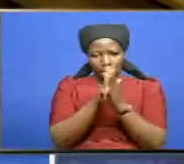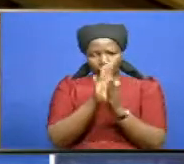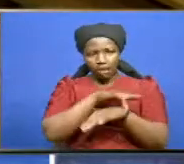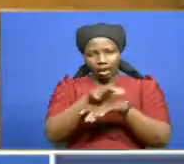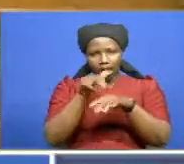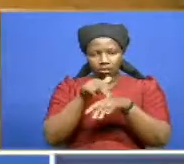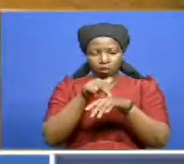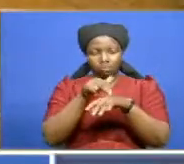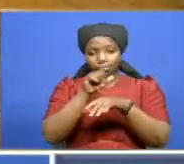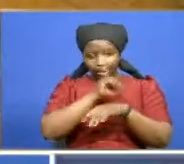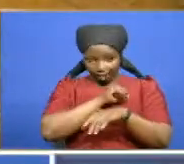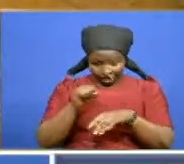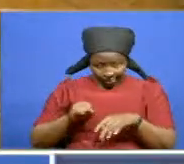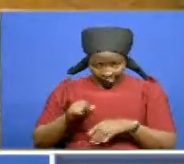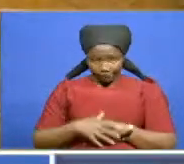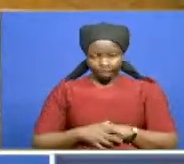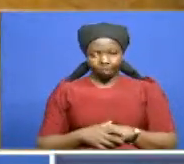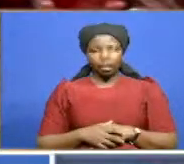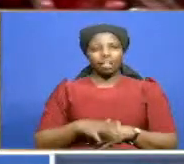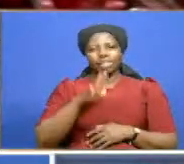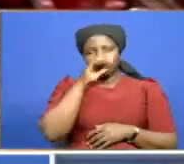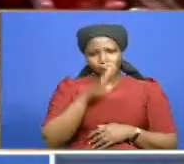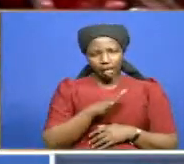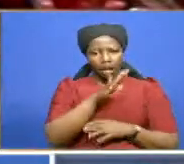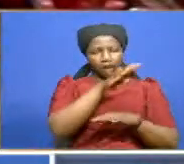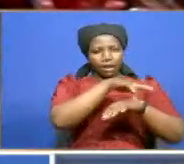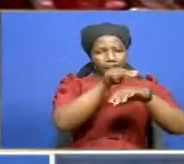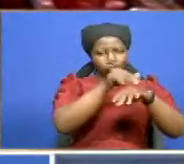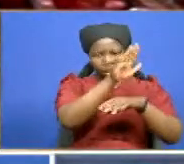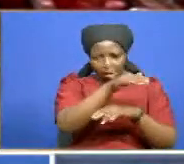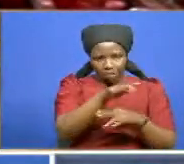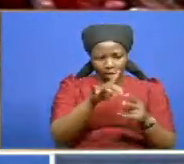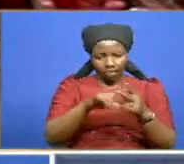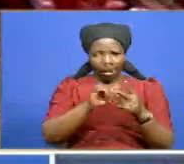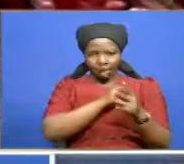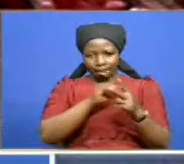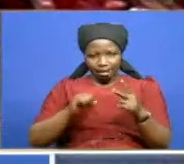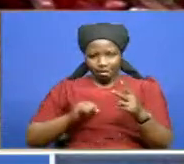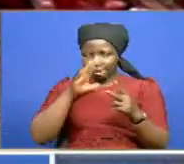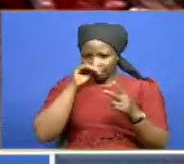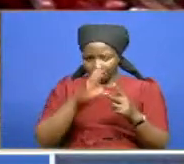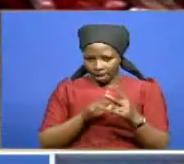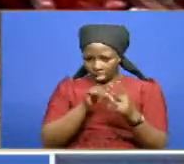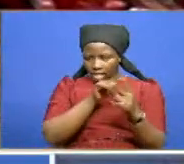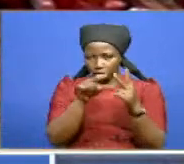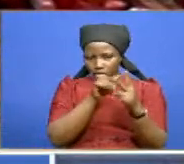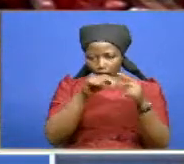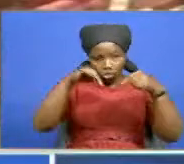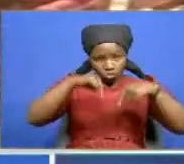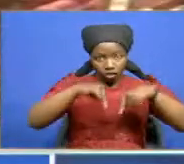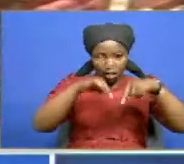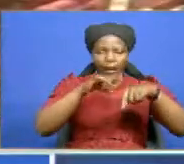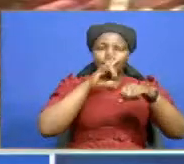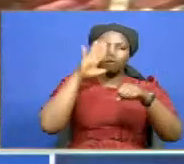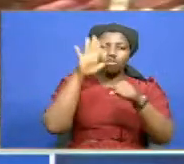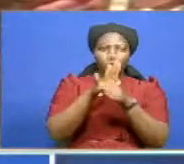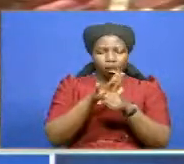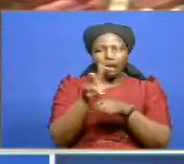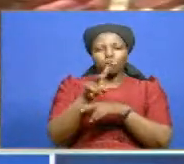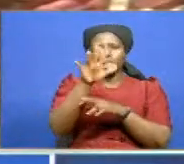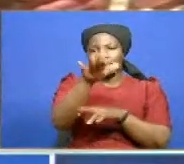wa bunge la kitaifa Justin Muturi na mwenzake wa seneti Kenneth Lusaka hivi leo walihakikishia mabunge hayo